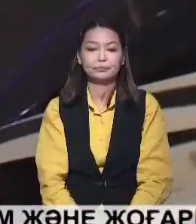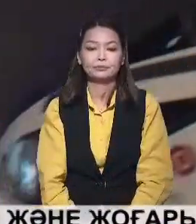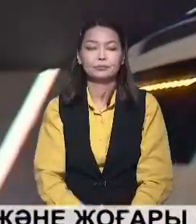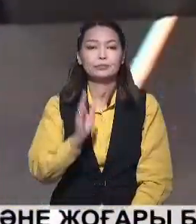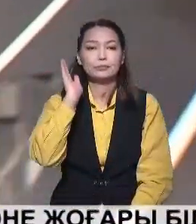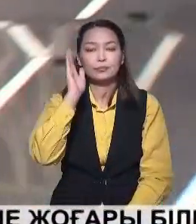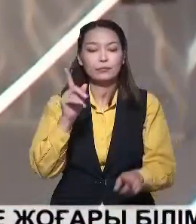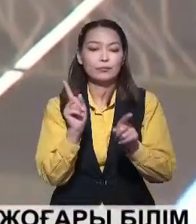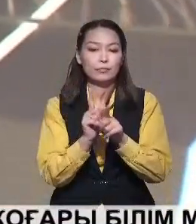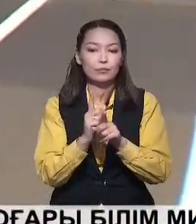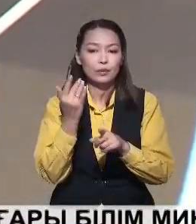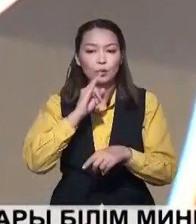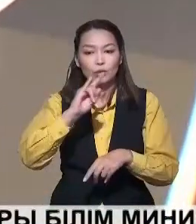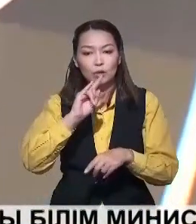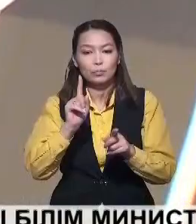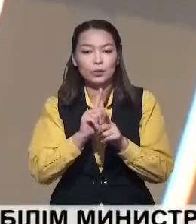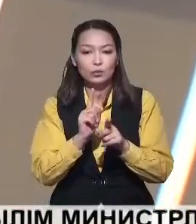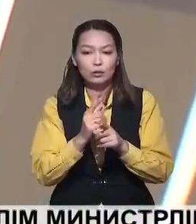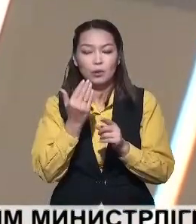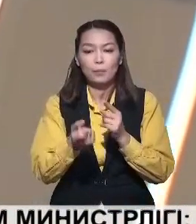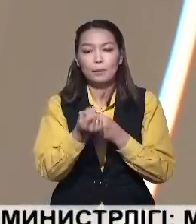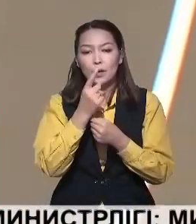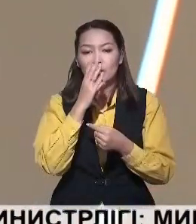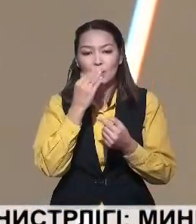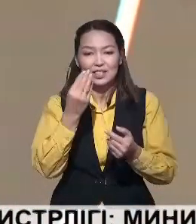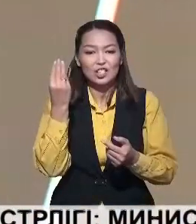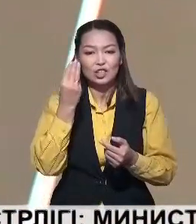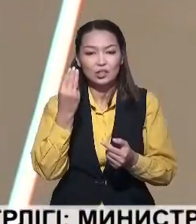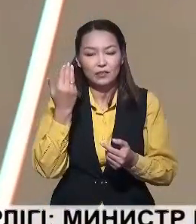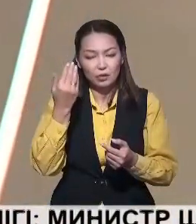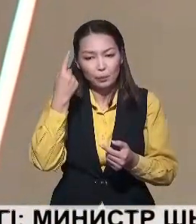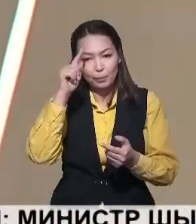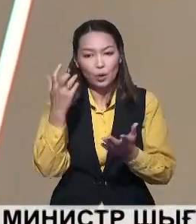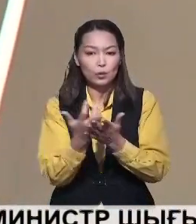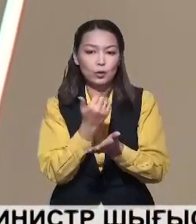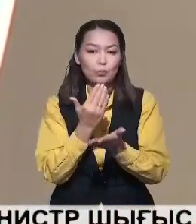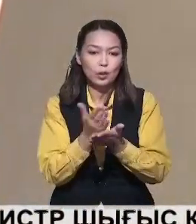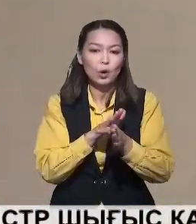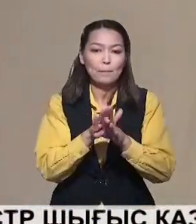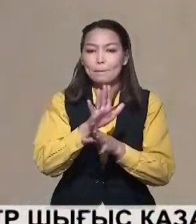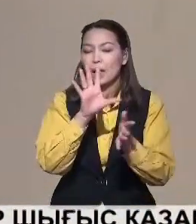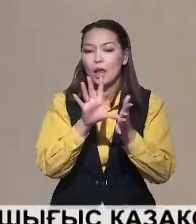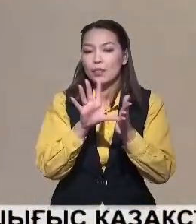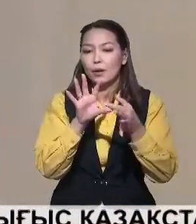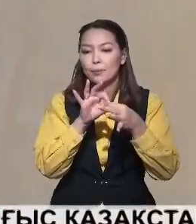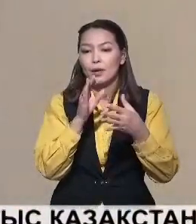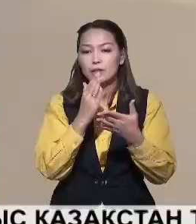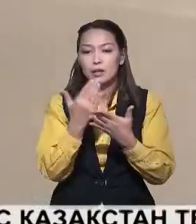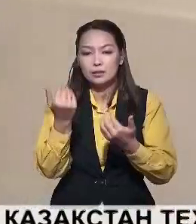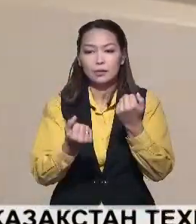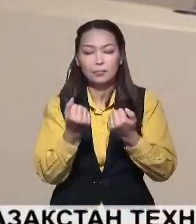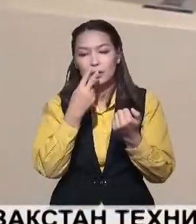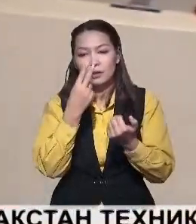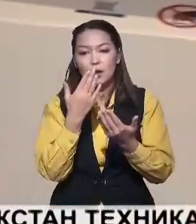Болашақта осындай ұшақтармен әлемді аралауымыз әбден мүмкін. Бұны швейцариялық өнертапқыштар ойлап тапқан. Толықтай күннен энергия алады. Ал мына көлік өздеріңіз